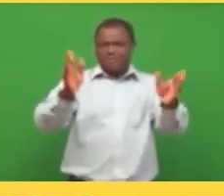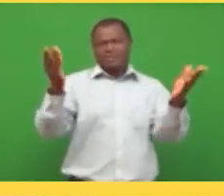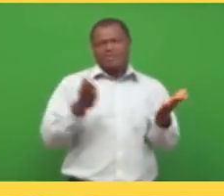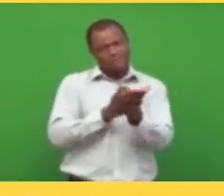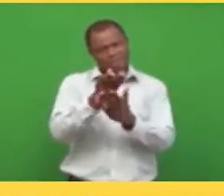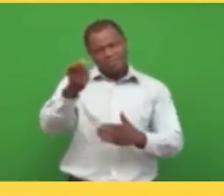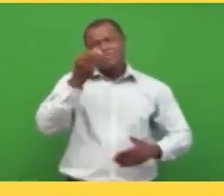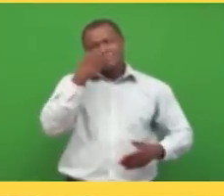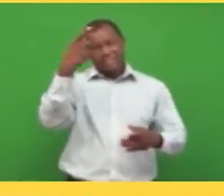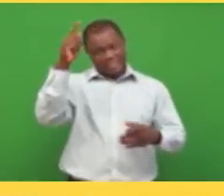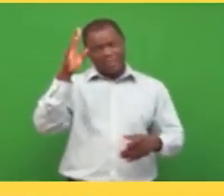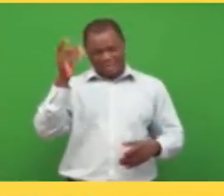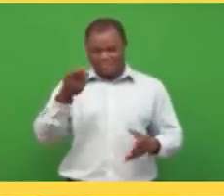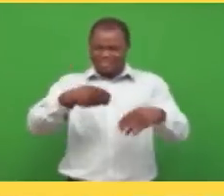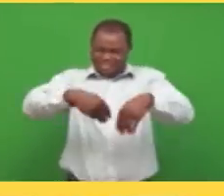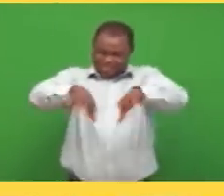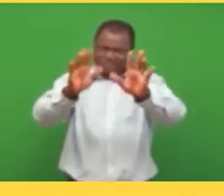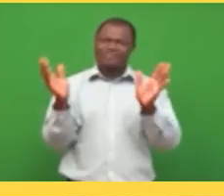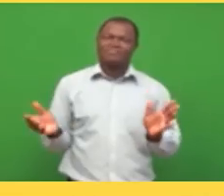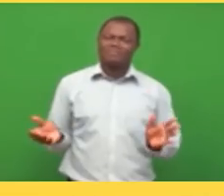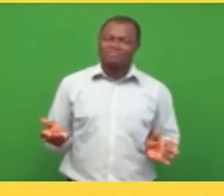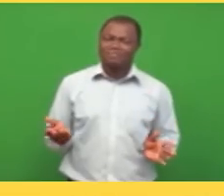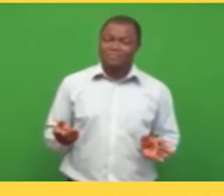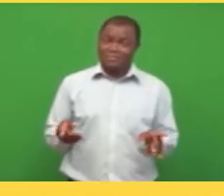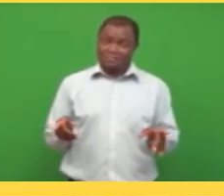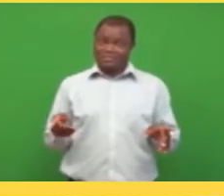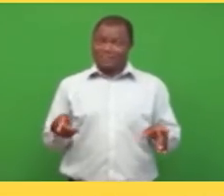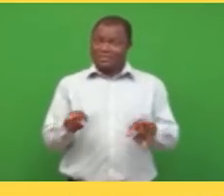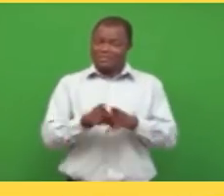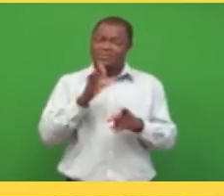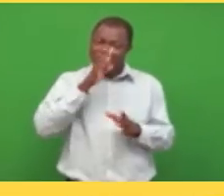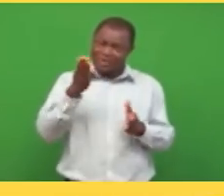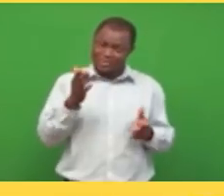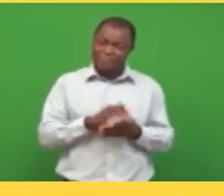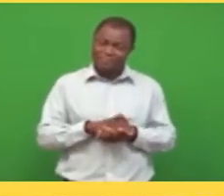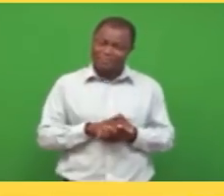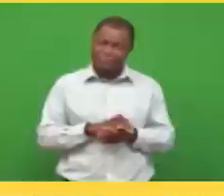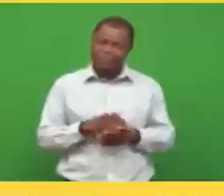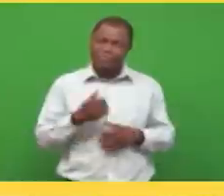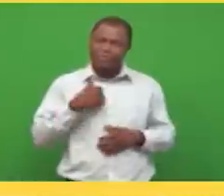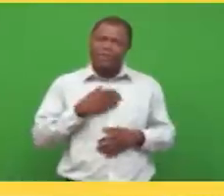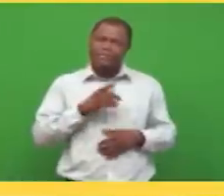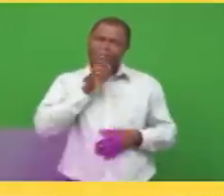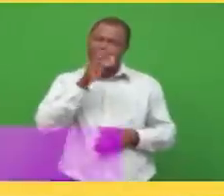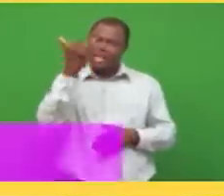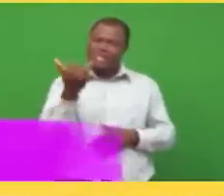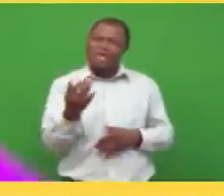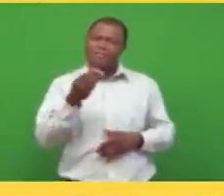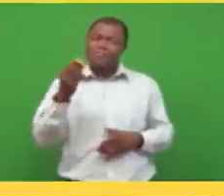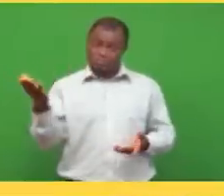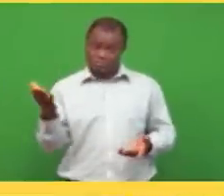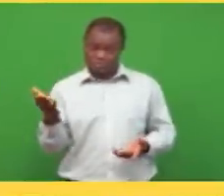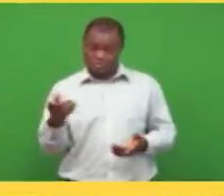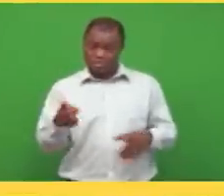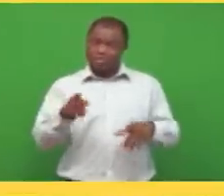vagoenda vachifara vari kutaurwa ndinaiti shoko rauda kukanda kumusha rokupedzisira ini regai nditi kuti kune vechidiki